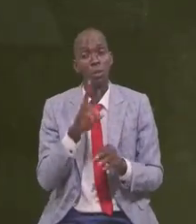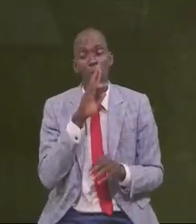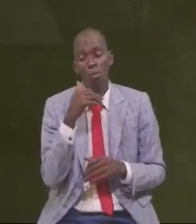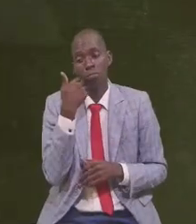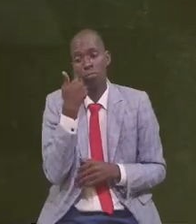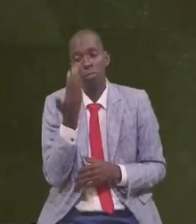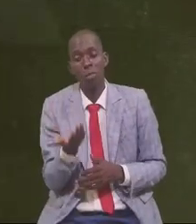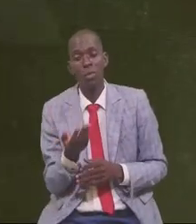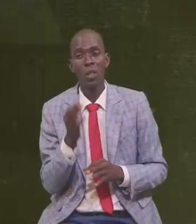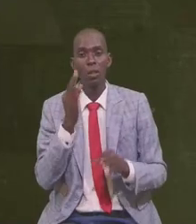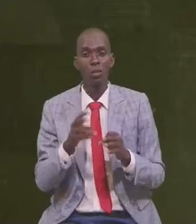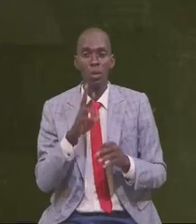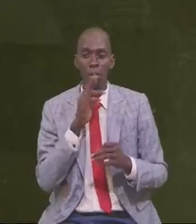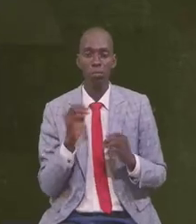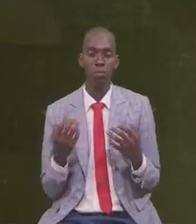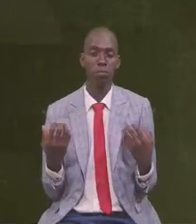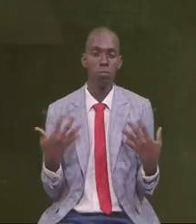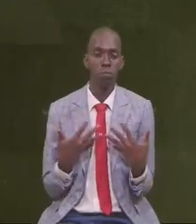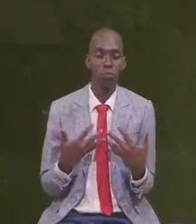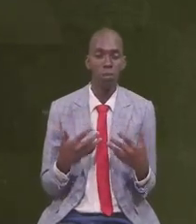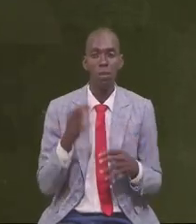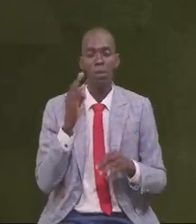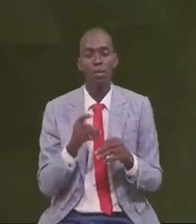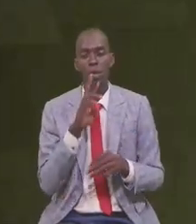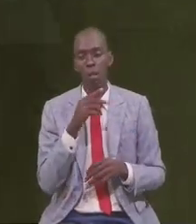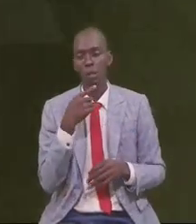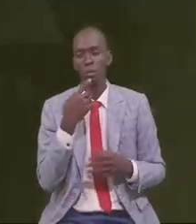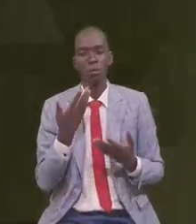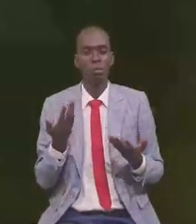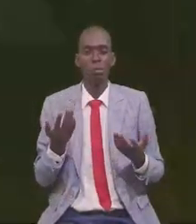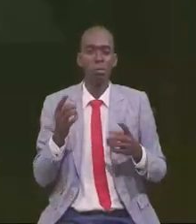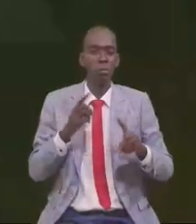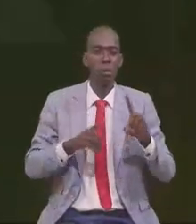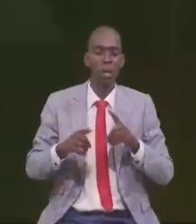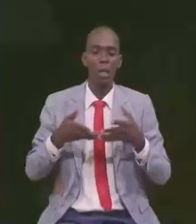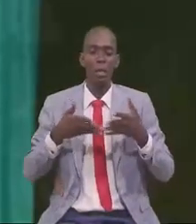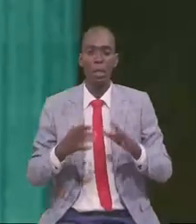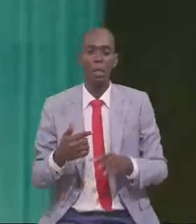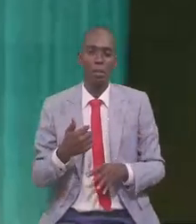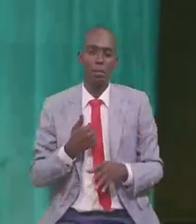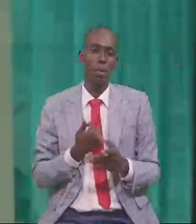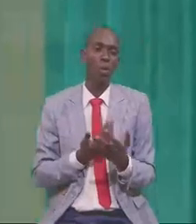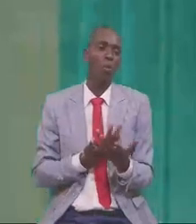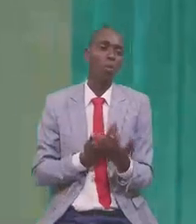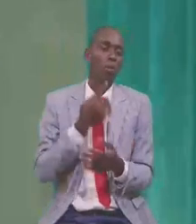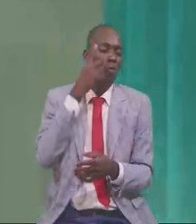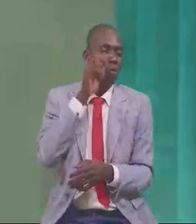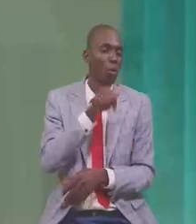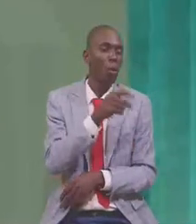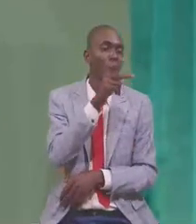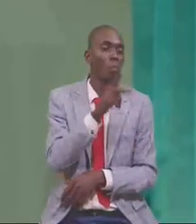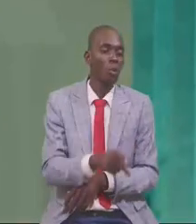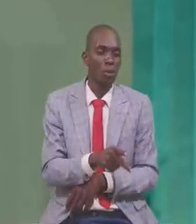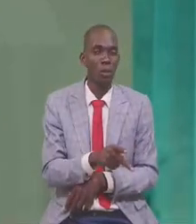si vous êtes timide, si vous dites, oh, je vais attendre telle autre personne,